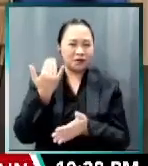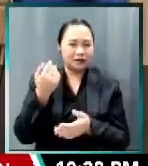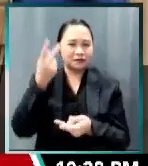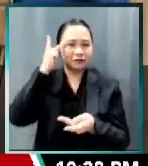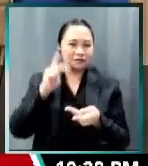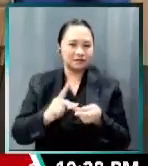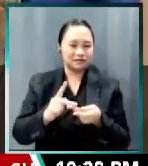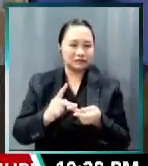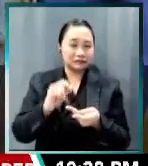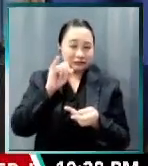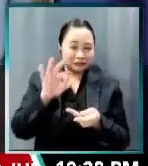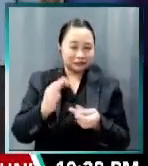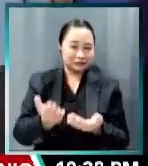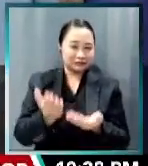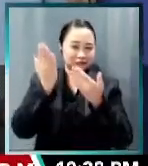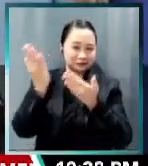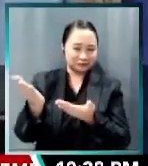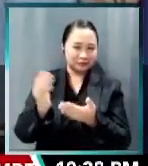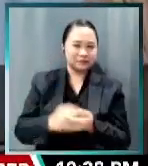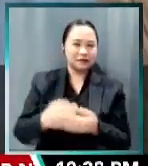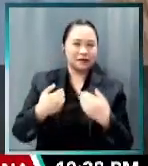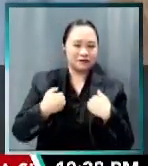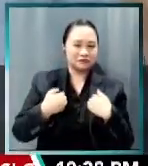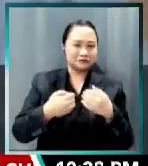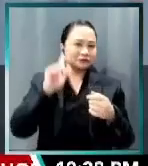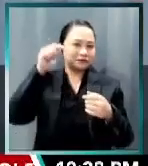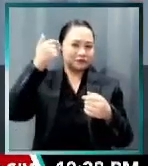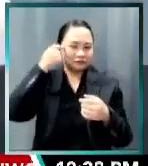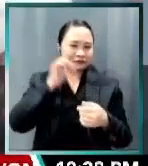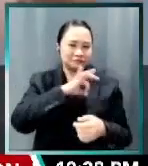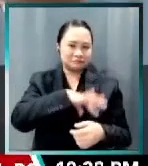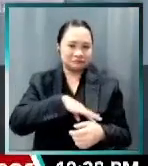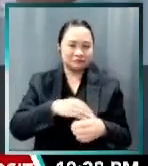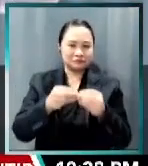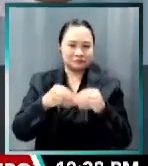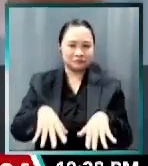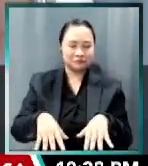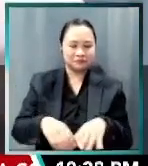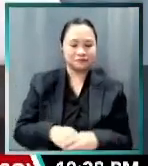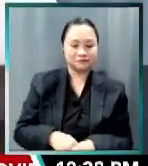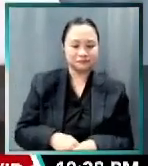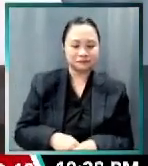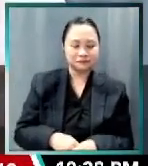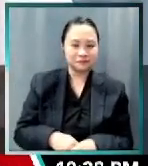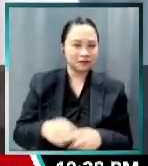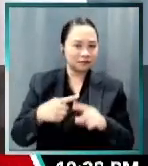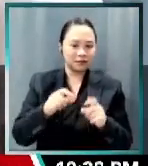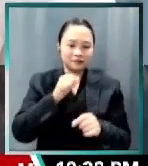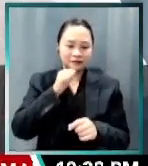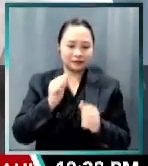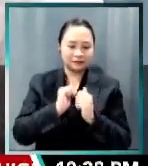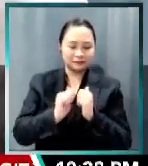gobyerno kapag naisabatas ang panukala. Pero nauna na niyang sinabi na hindi raw ibig sabihin nakakalimutan na lang niya ang mga